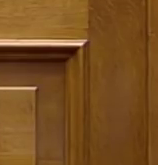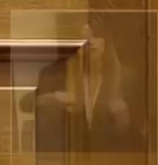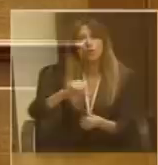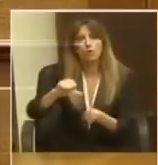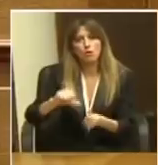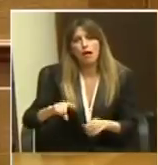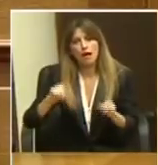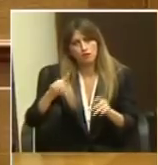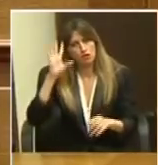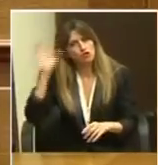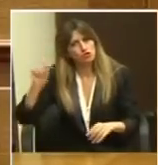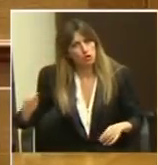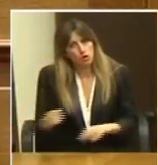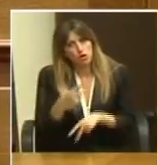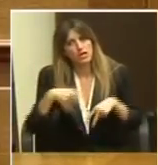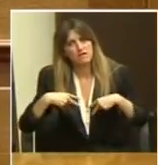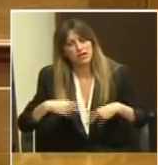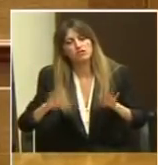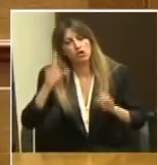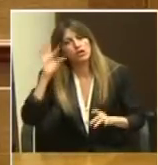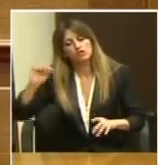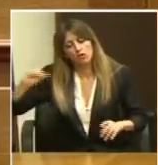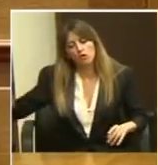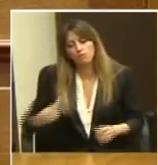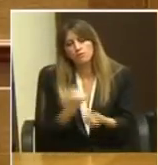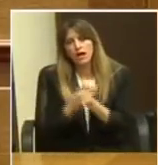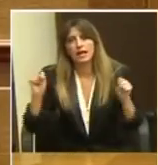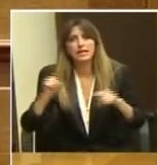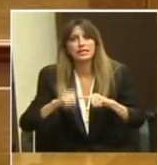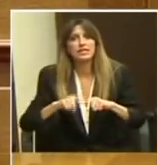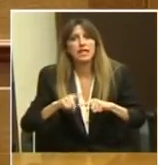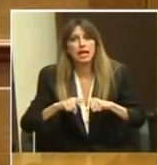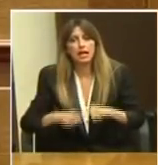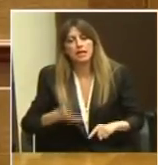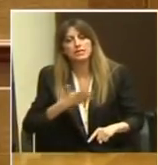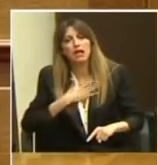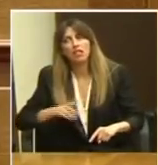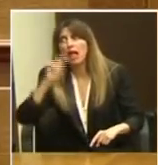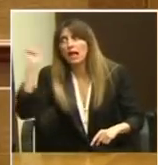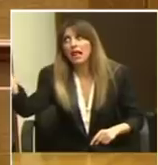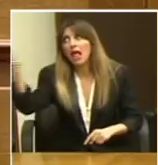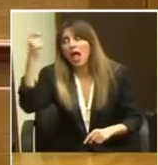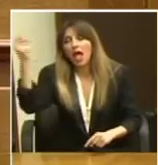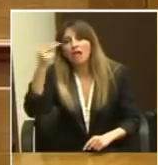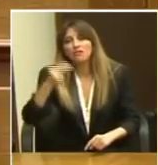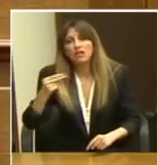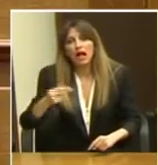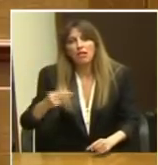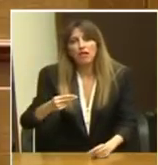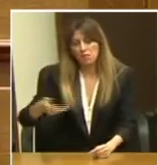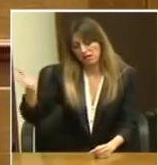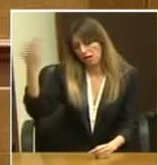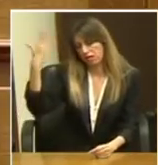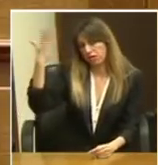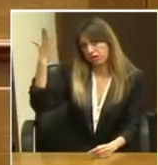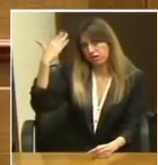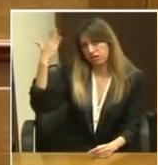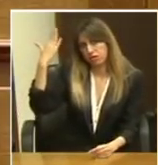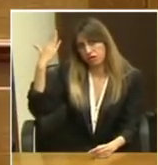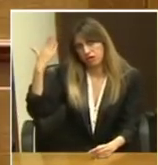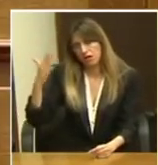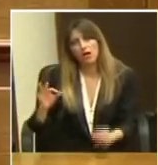στοχεύει. Και επιδιώκει να απαξιώσει την πολιτική στα εθνικά θέματα και την αξιοπιστία μας ως κίνημα πολιτών. Θα